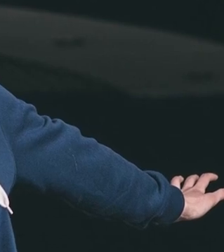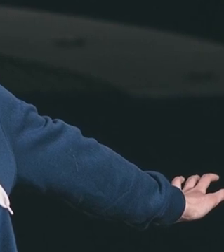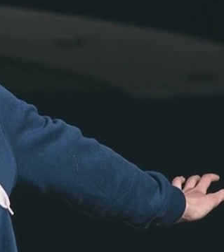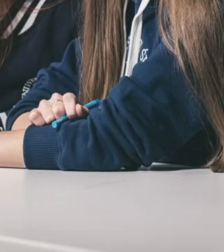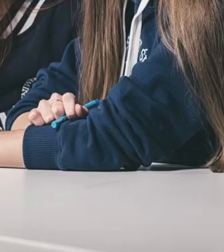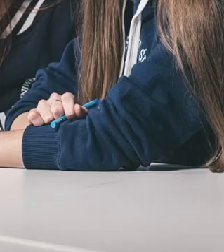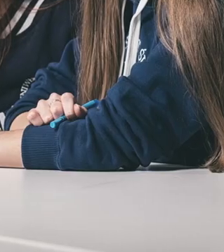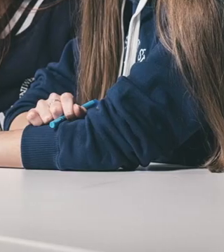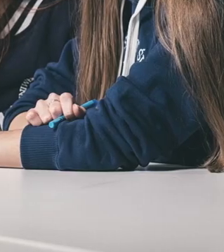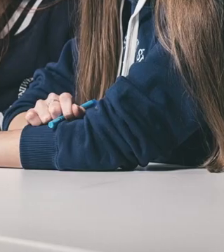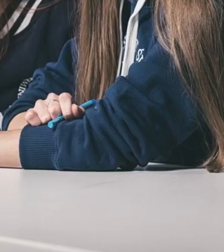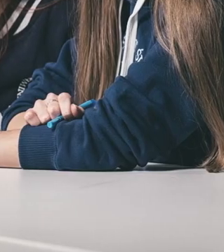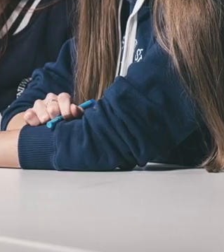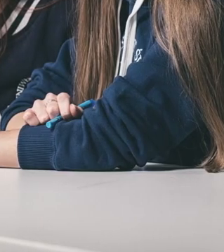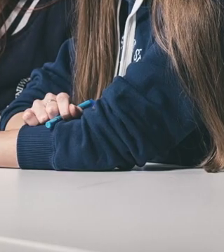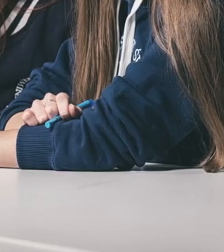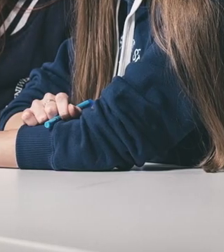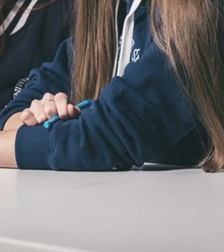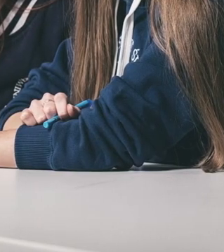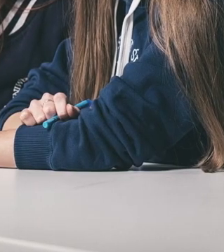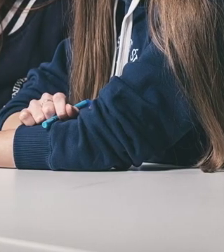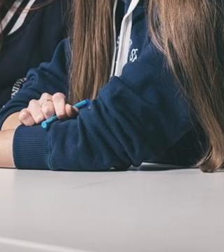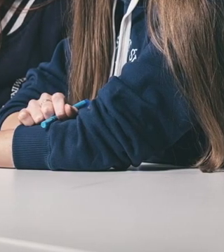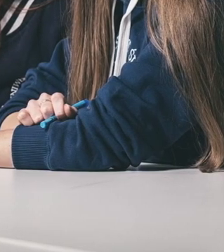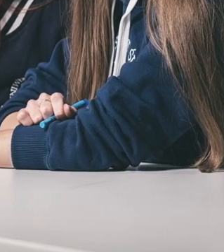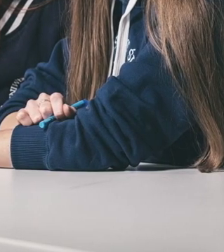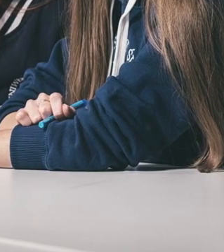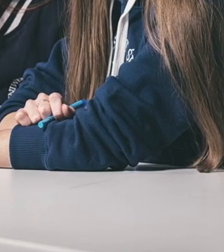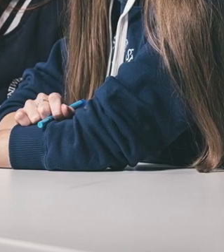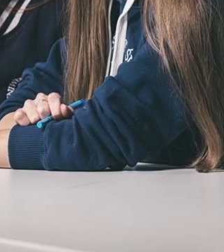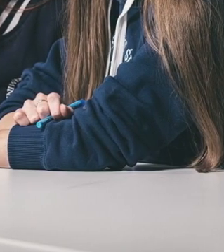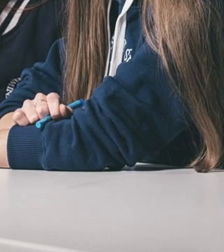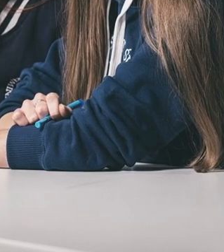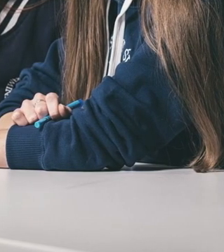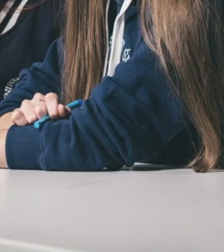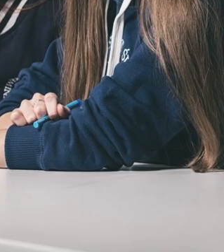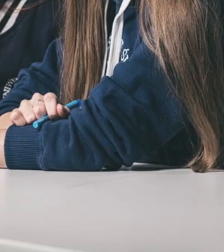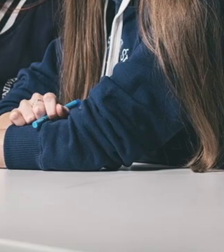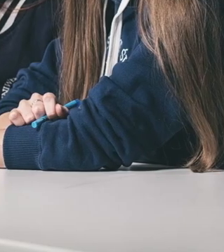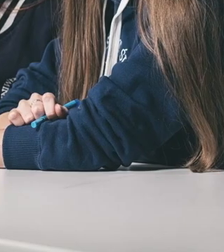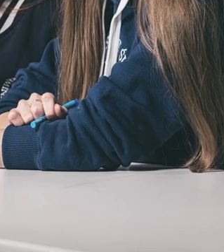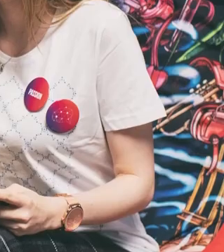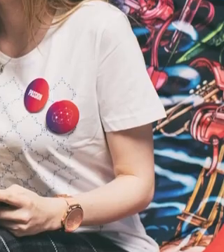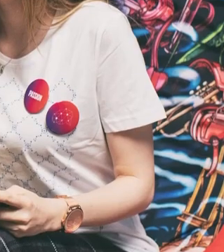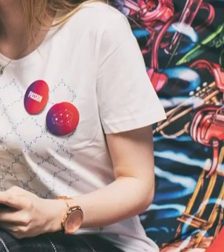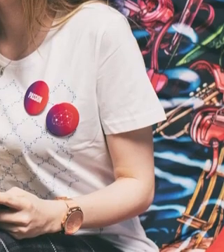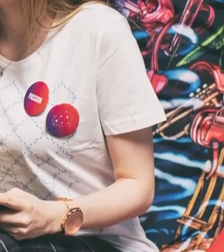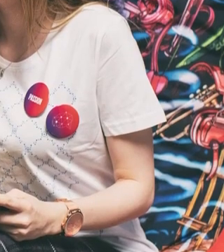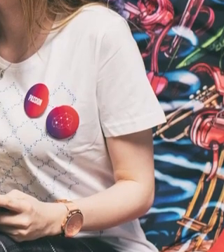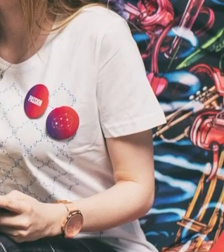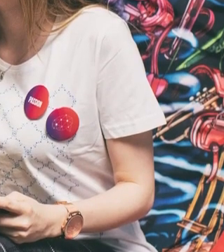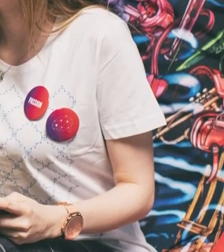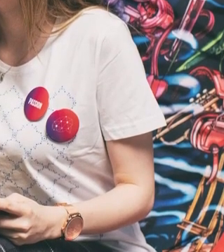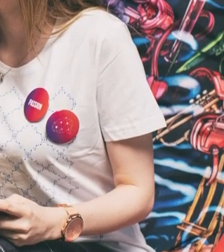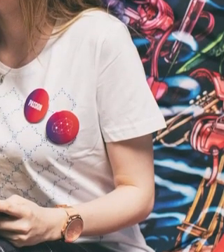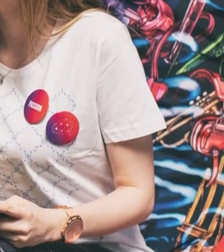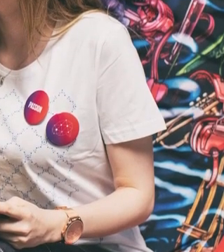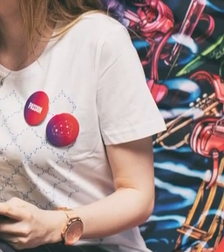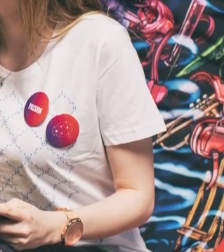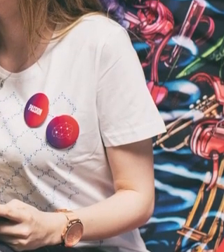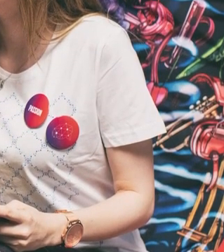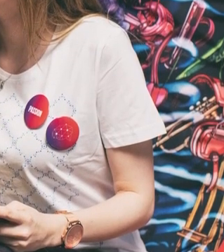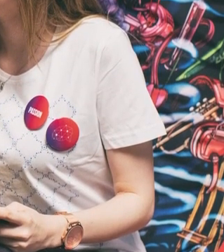1- i 3-miesięczne staże dla wszystkich studentów naszego uniwersytetu. I tutaj albo student wybiera sobie firmę docelowo z bazy, którą już